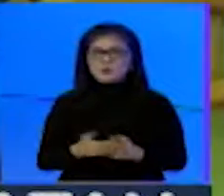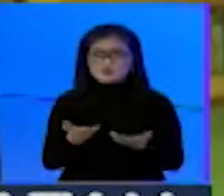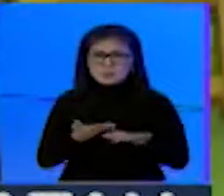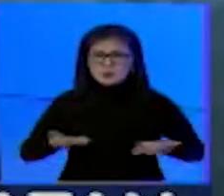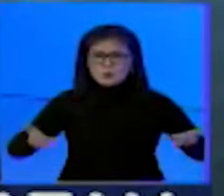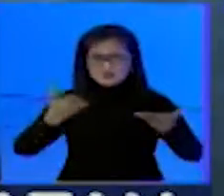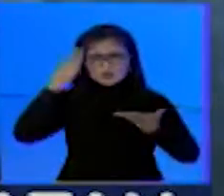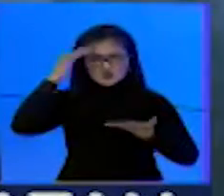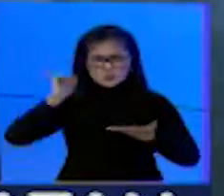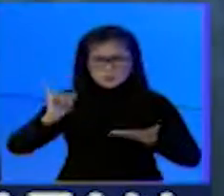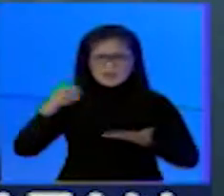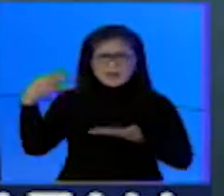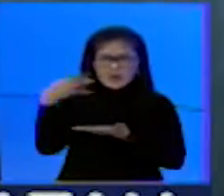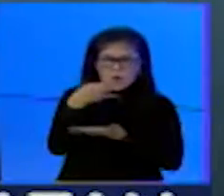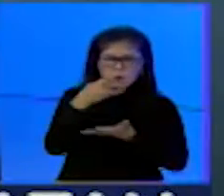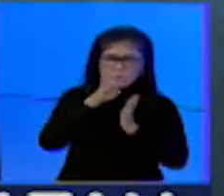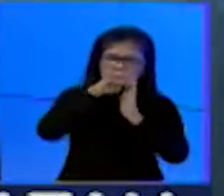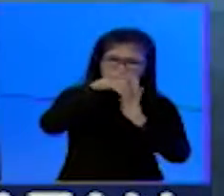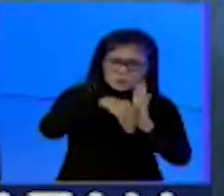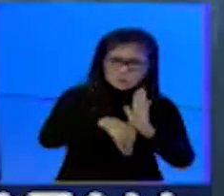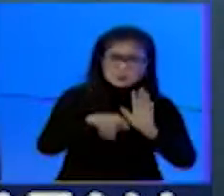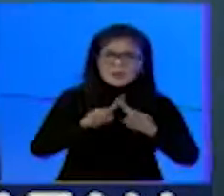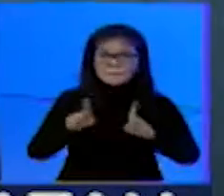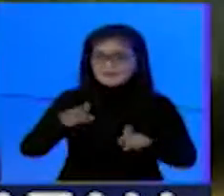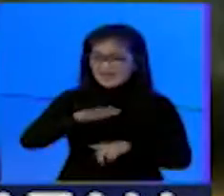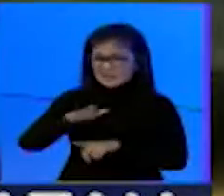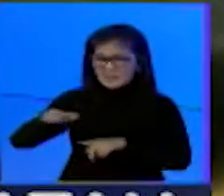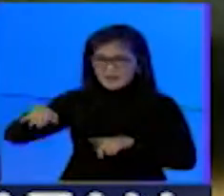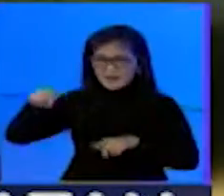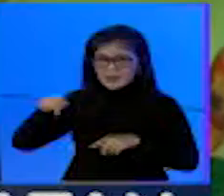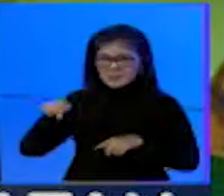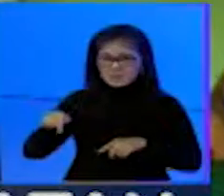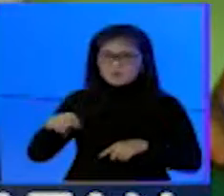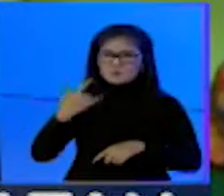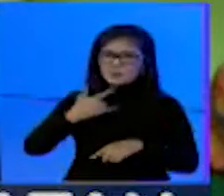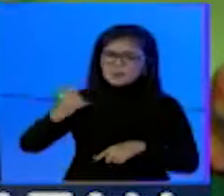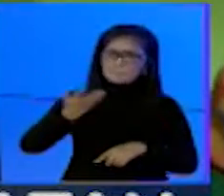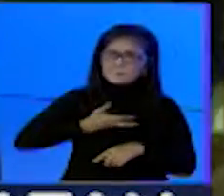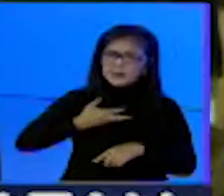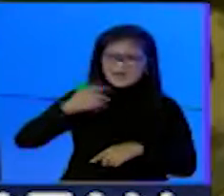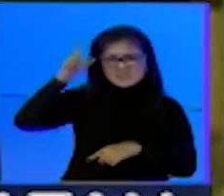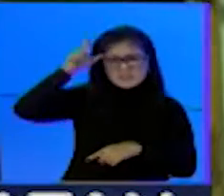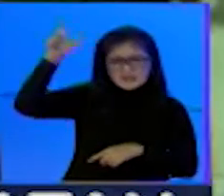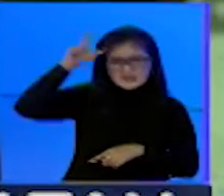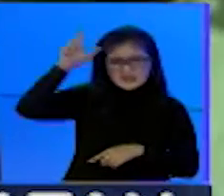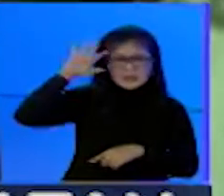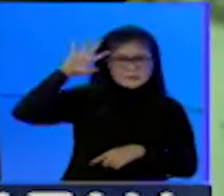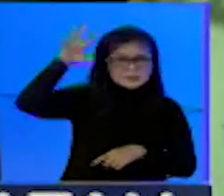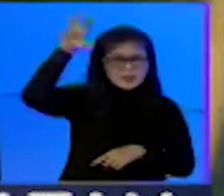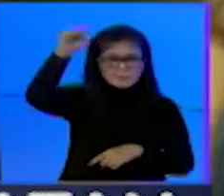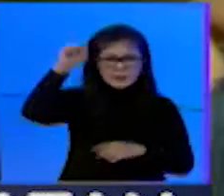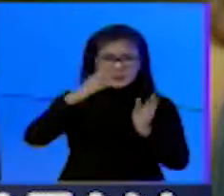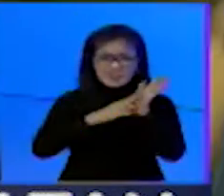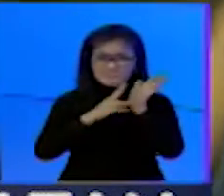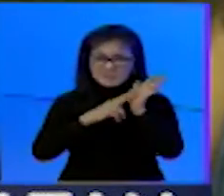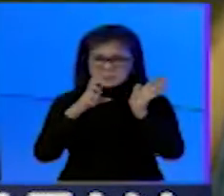himpitan ekonomi tidak menyurutkan niat anak-anak ini untuk tetap menggapai cita-cita. Bersama MNC Peduli, anak-anak